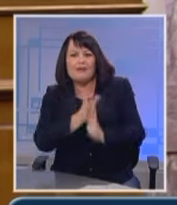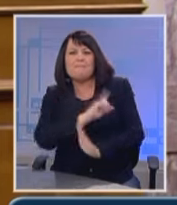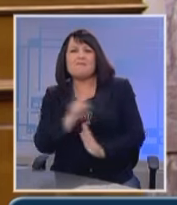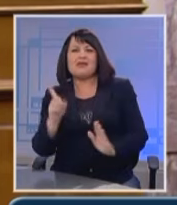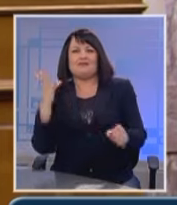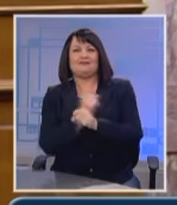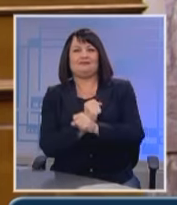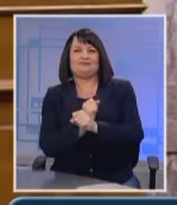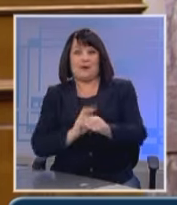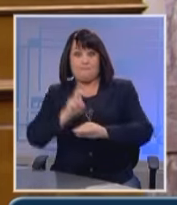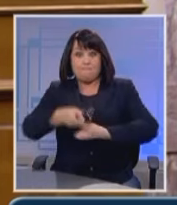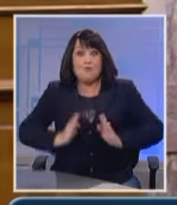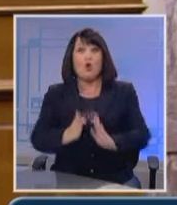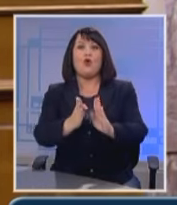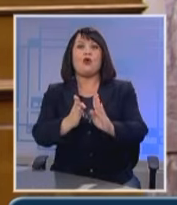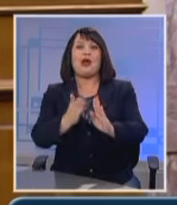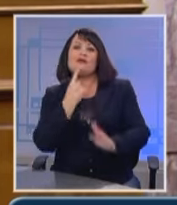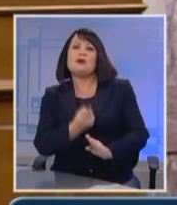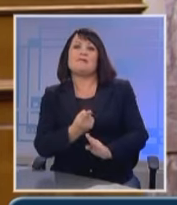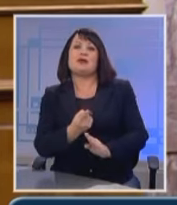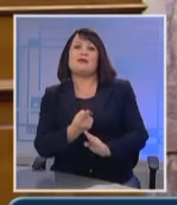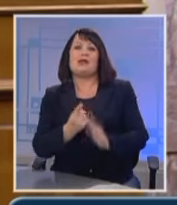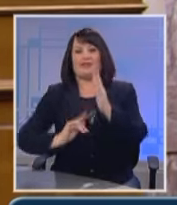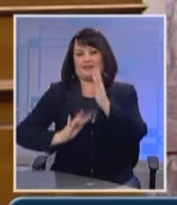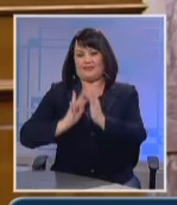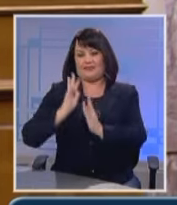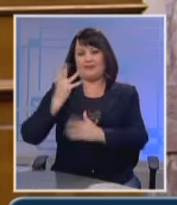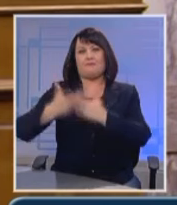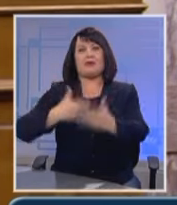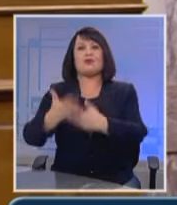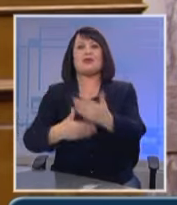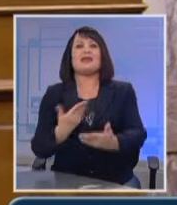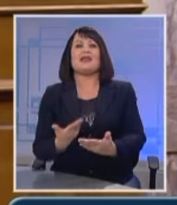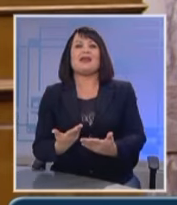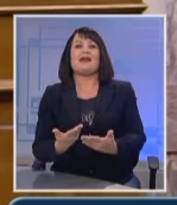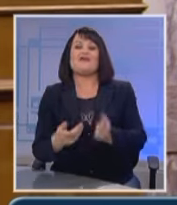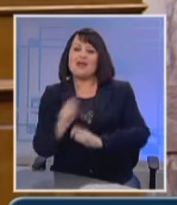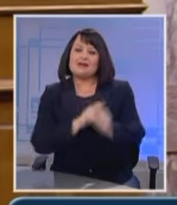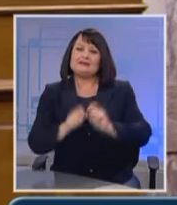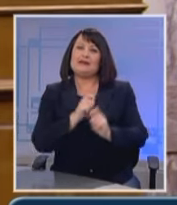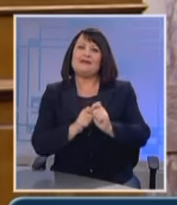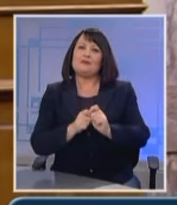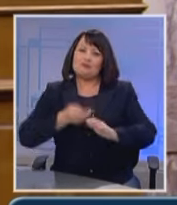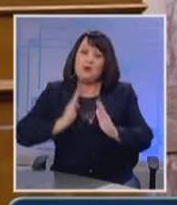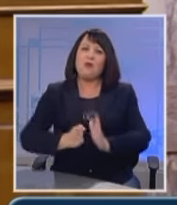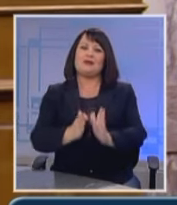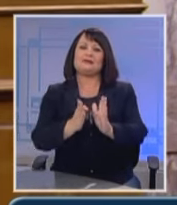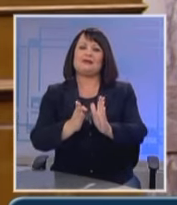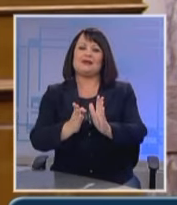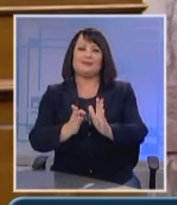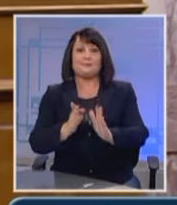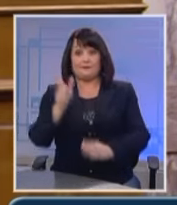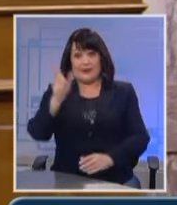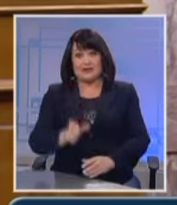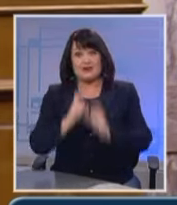ακόμα σε υλικό από το οποίο ξεκινάει η δημιουργία για την οποία μίλησα προηγουμένως. Και εσείς κάνατε